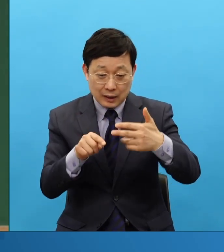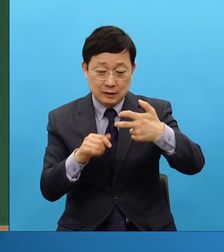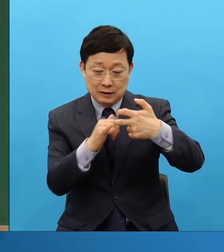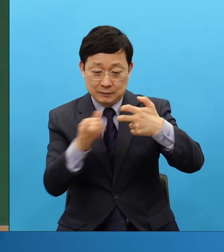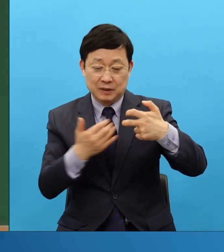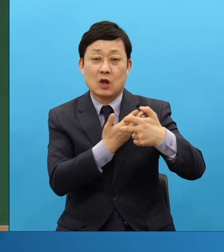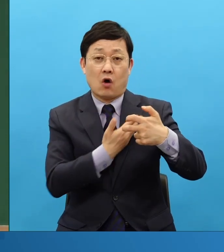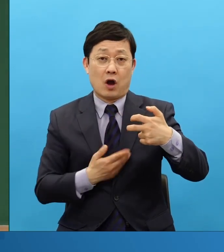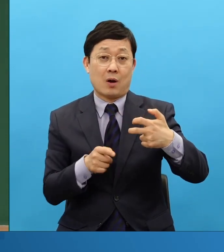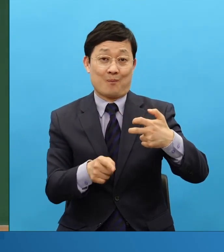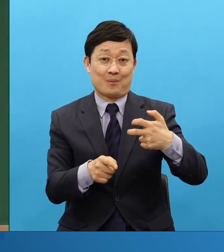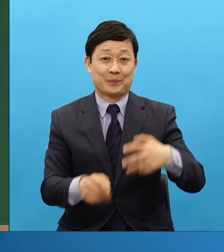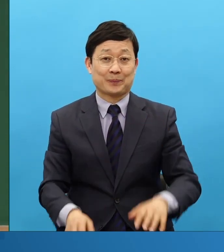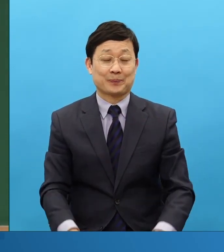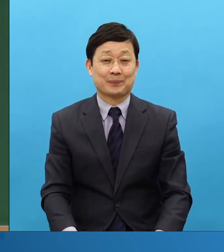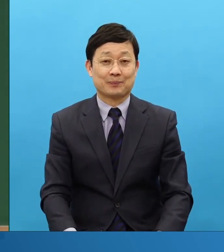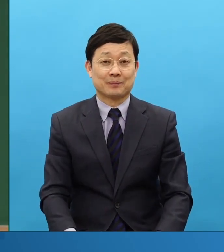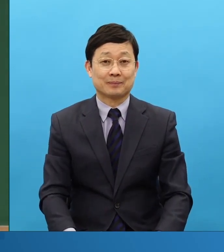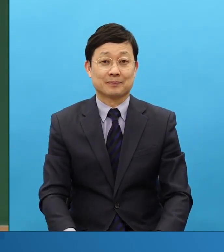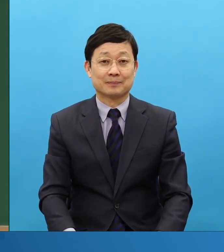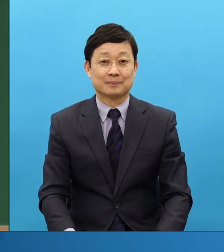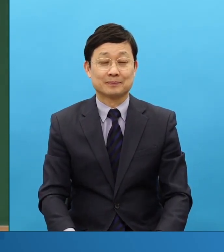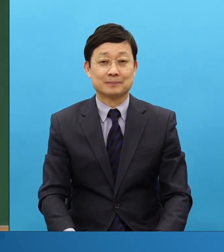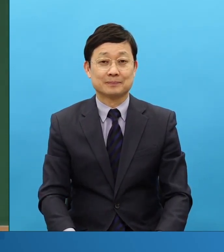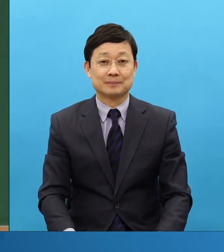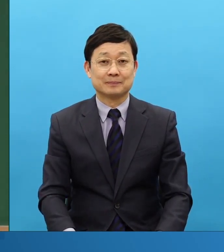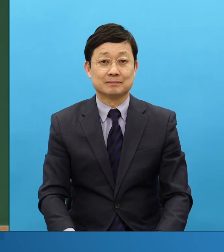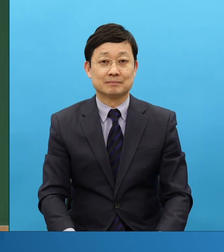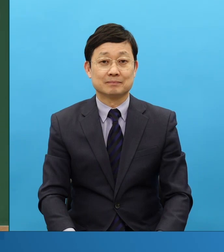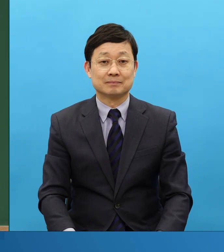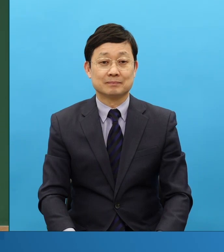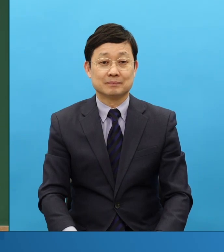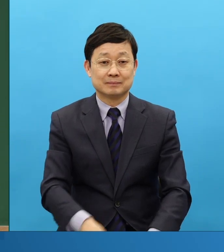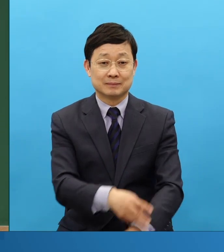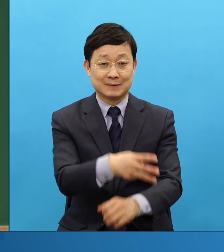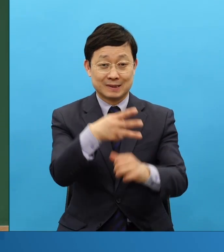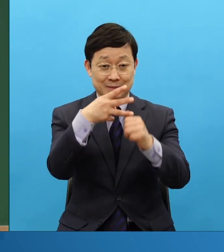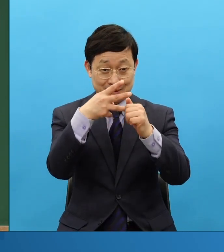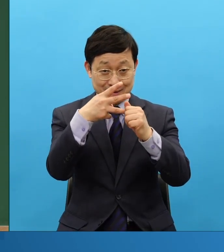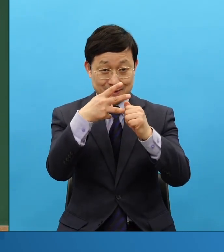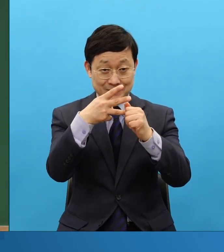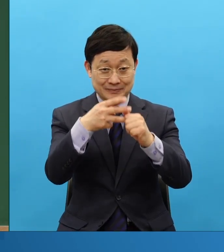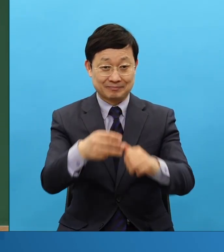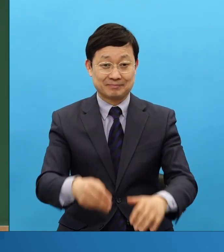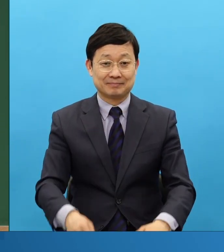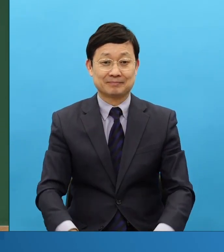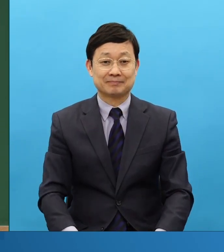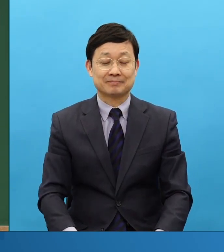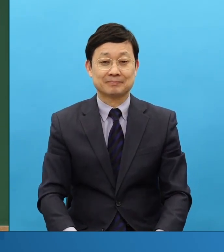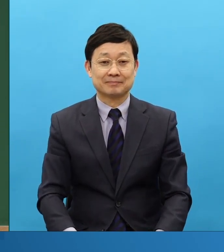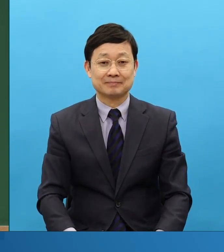Mount of Olives. 기도가 뭐냐? So what is prayer? 이걸 알아야 되겠죠. You need to know that.